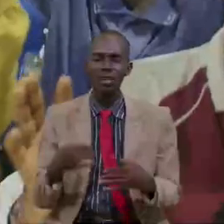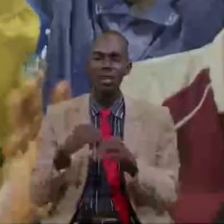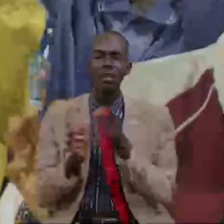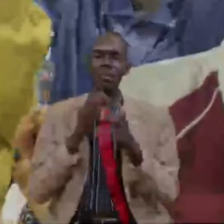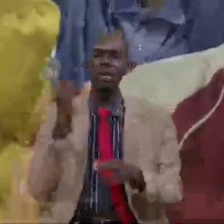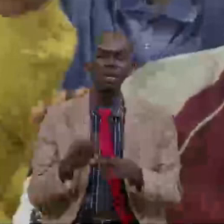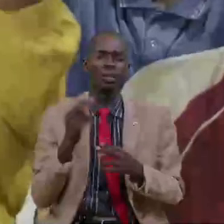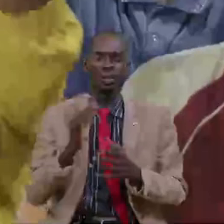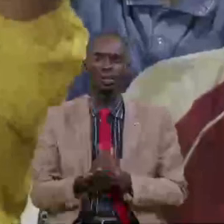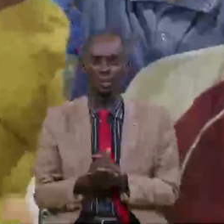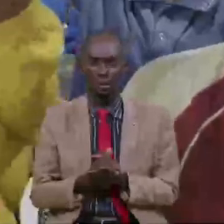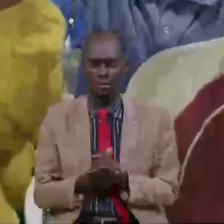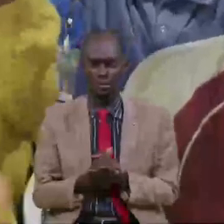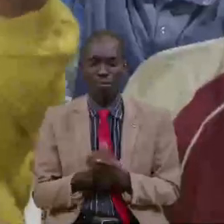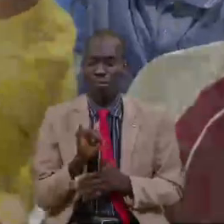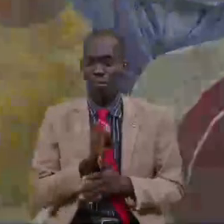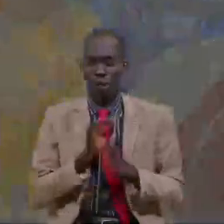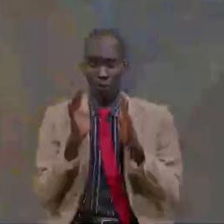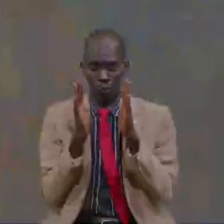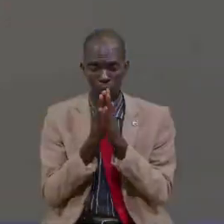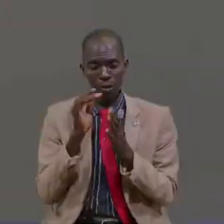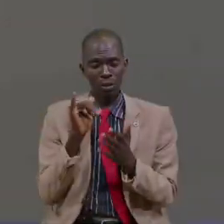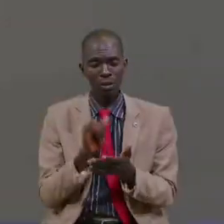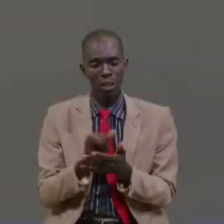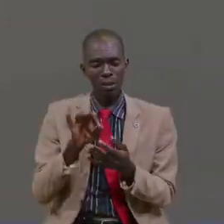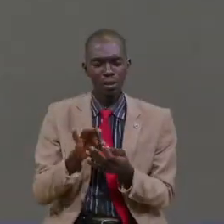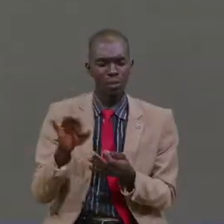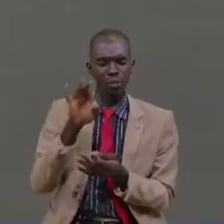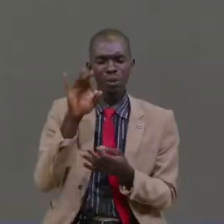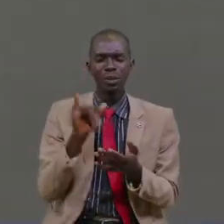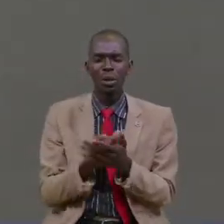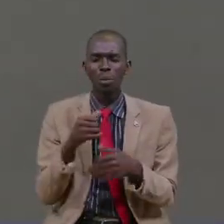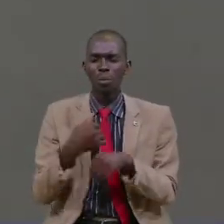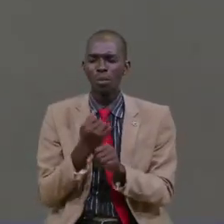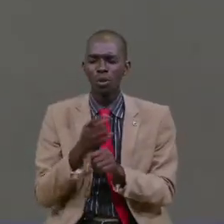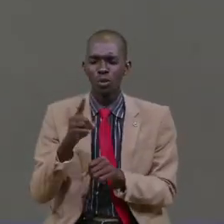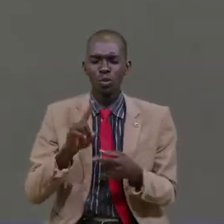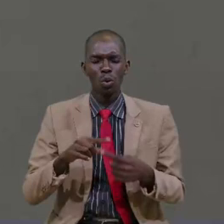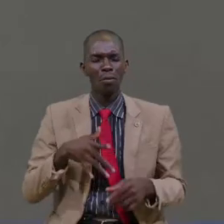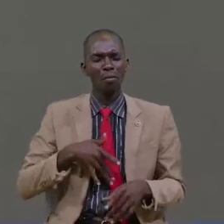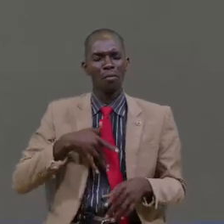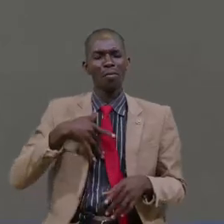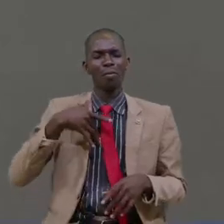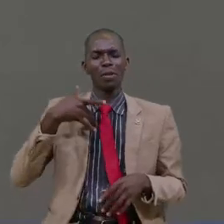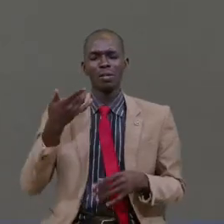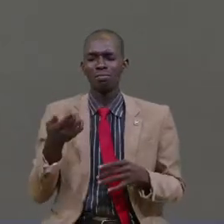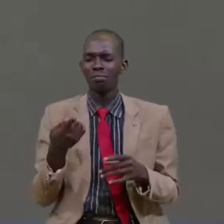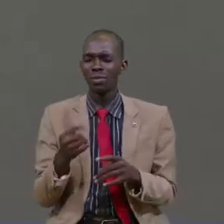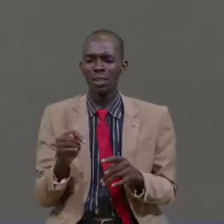de Jésus. Et je prie que cet esprit qui te